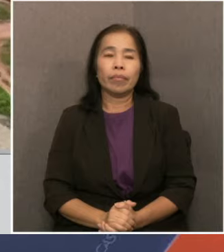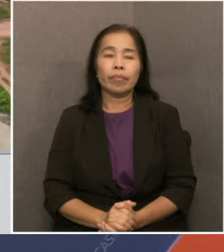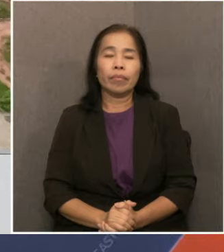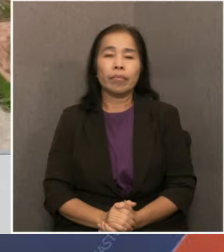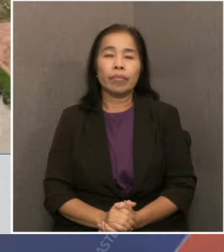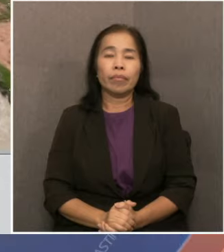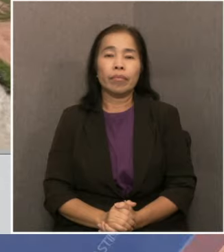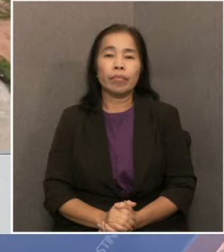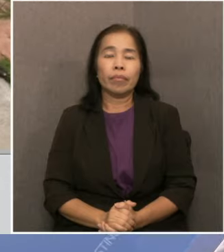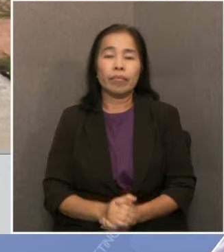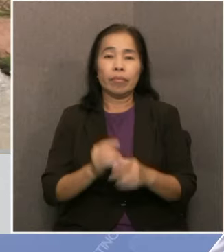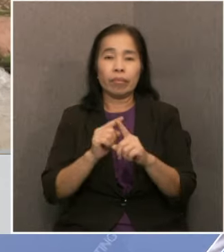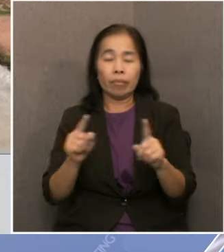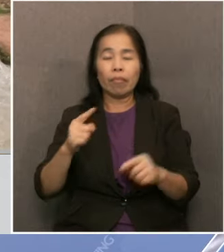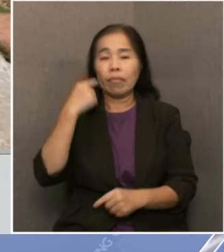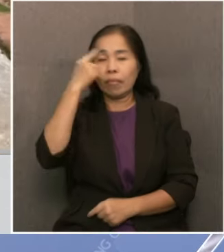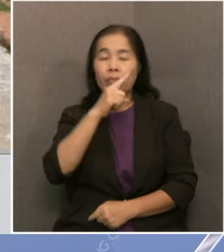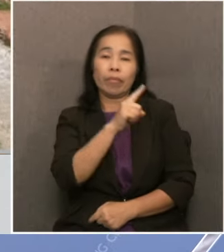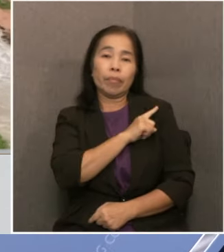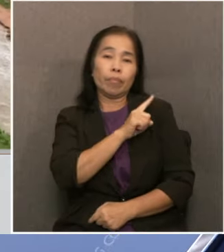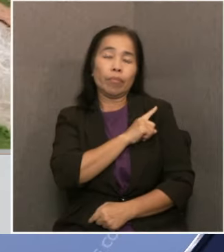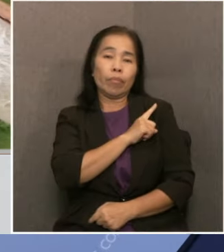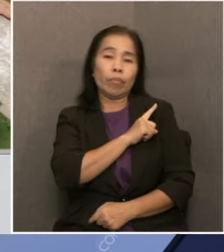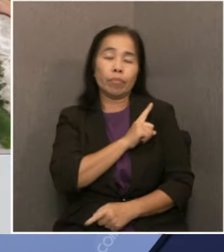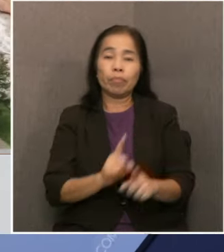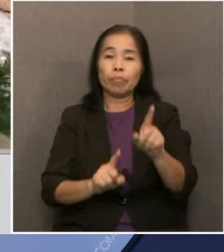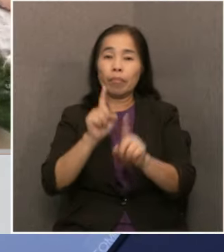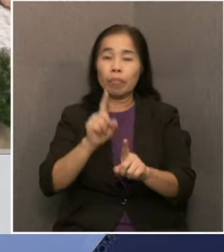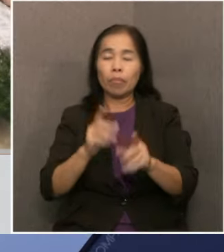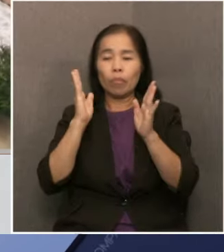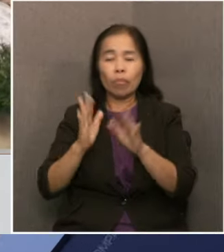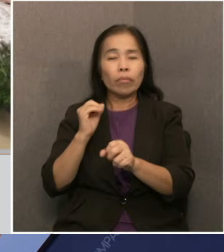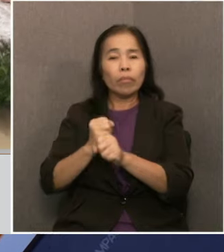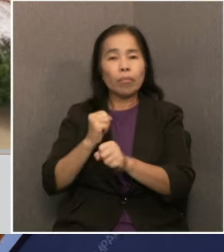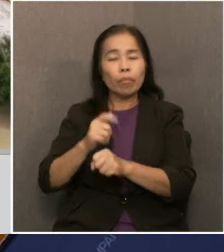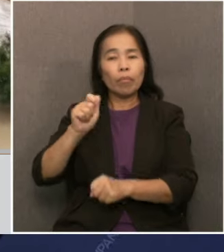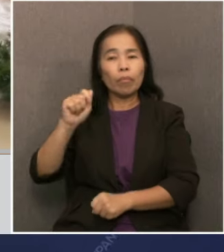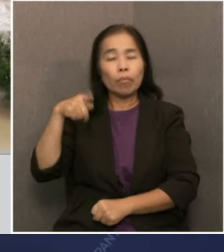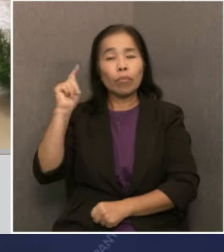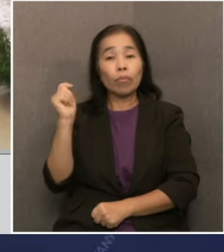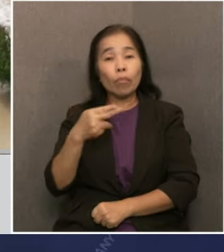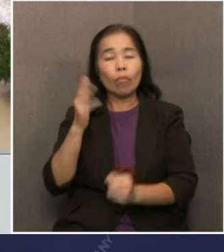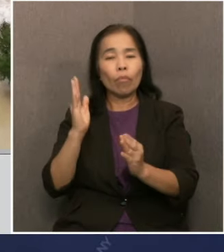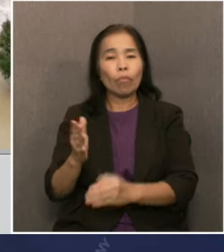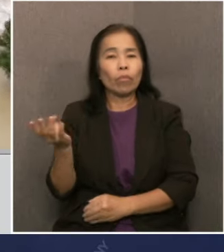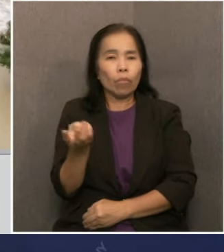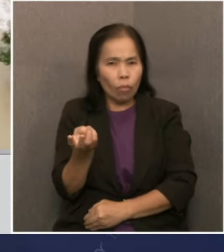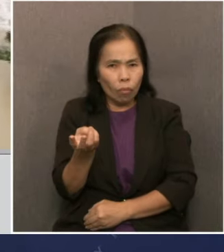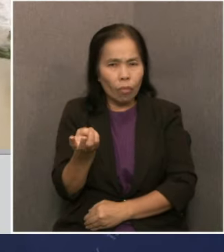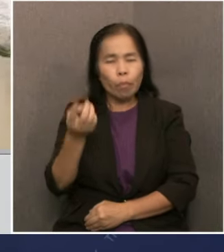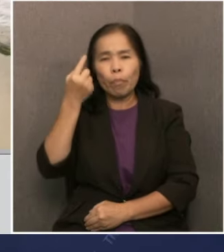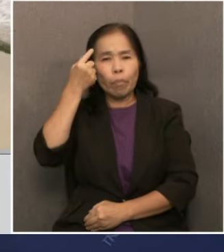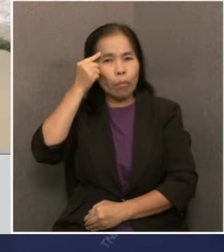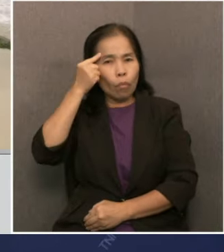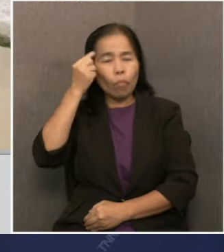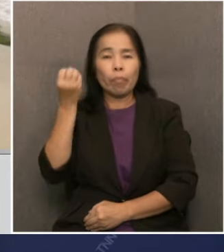นั้น ใครจะเป็นคนไปประเมินเพรวาทngถ Peki เข้ามีคนจำกัด องความรจำกัด แลumph้ถhusลนั้